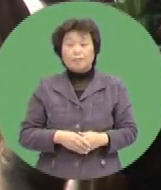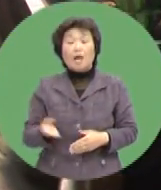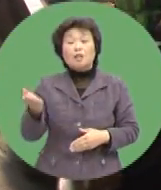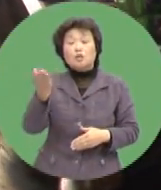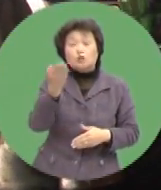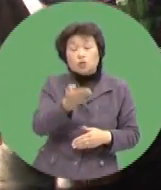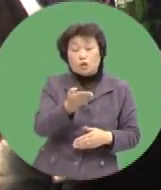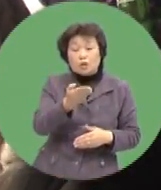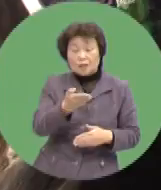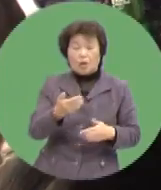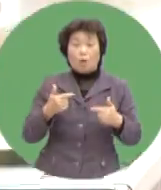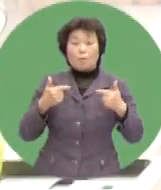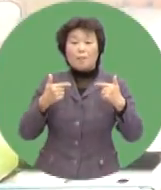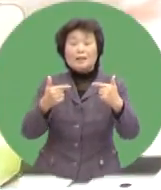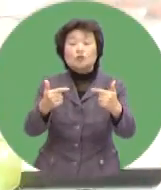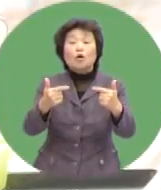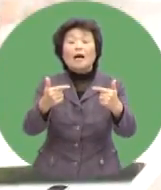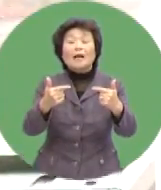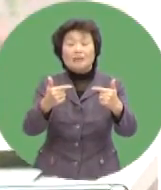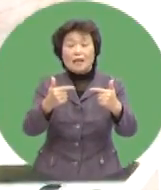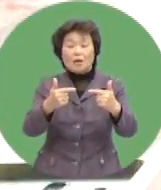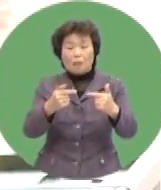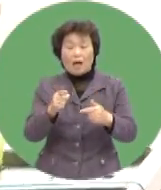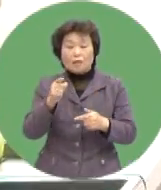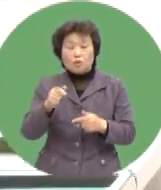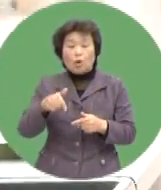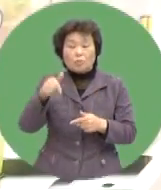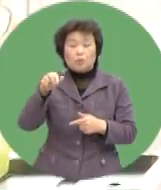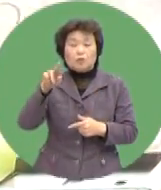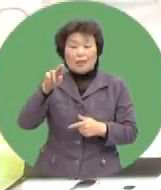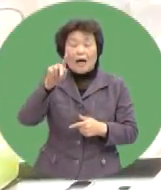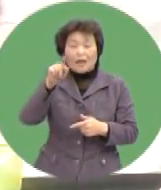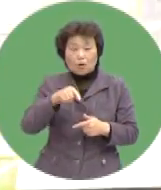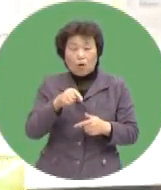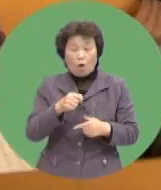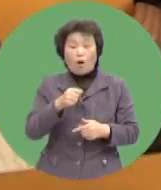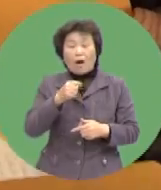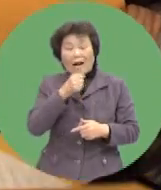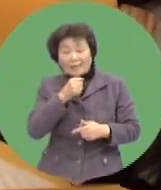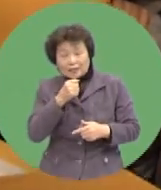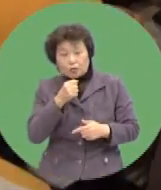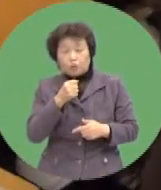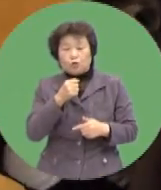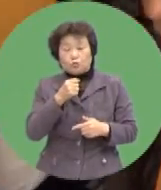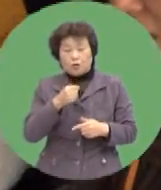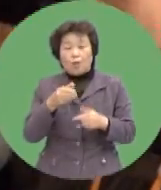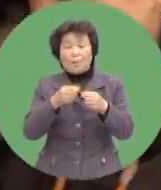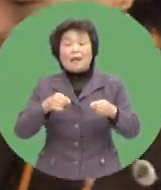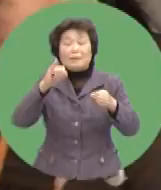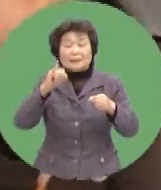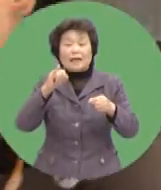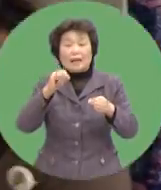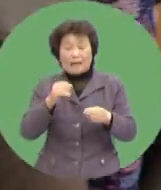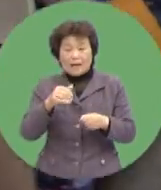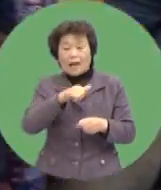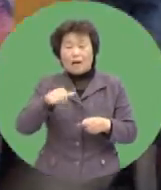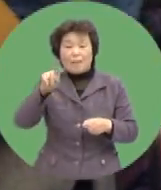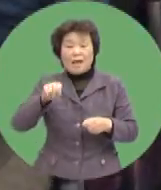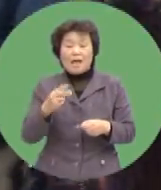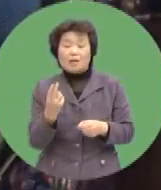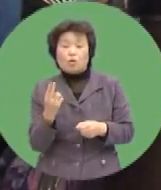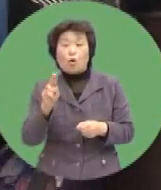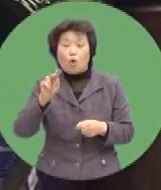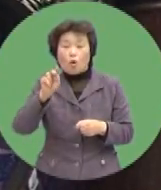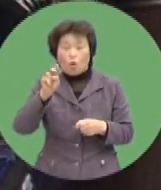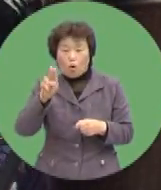次の目的地に向かうバスの中では、ソプラノ歌手の真鍋美恵さんからベートーベン第九の歌唱指導を受け、みん